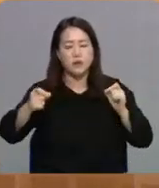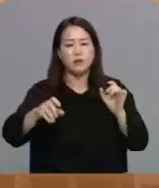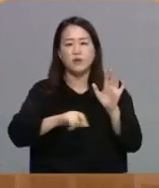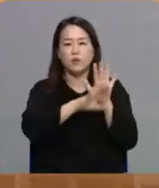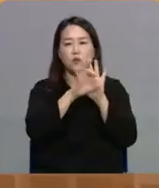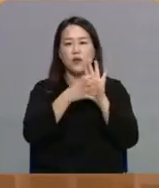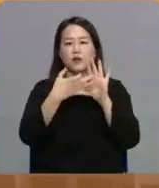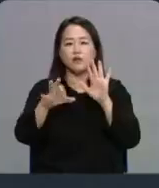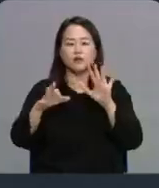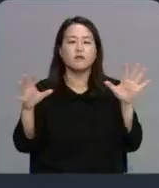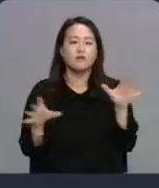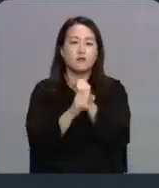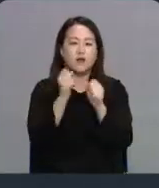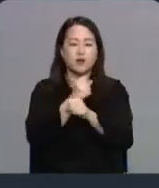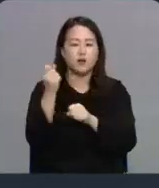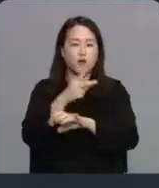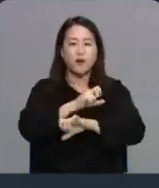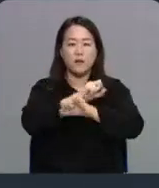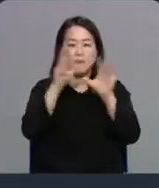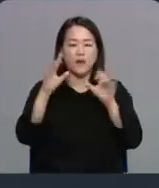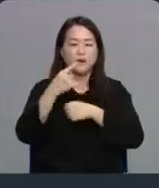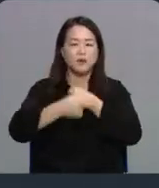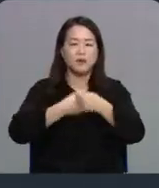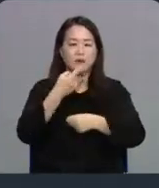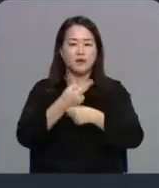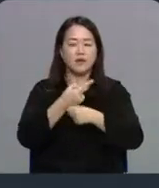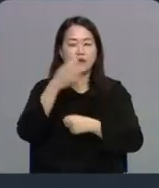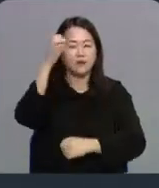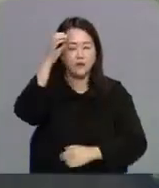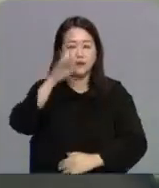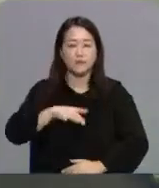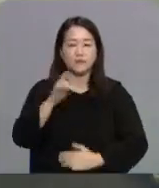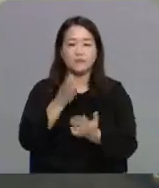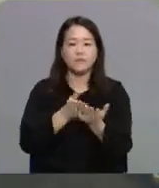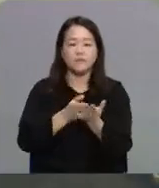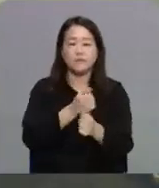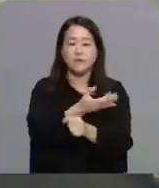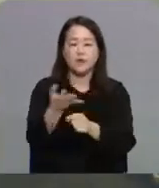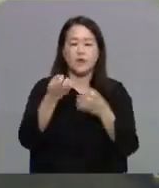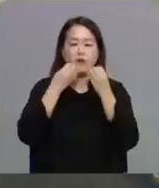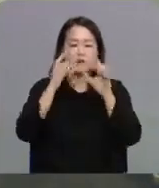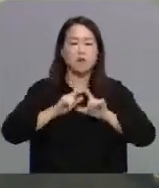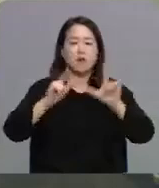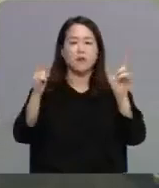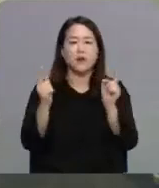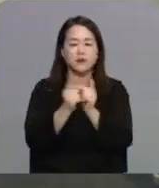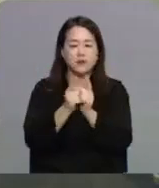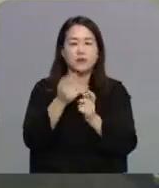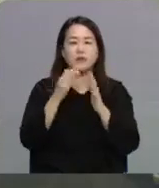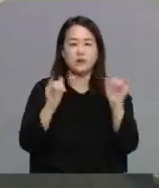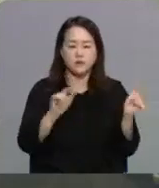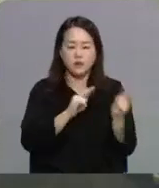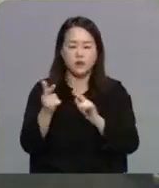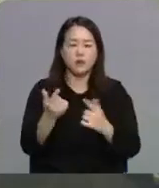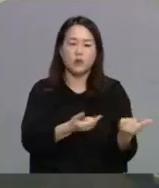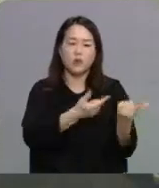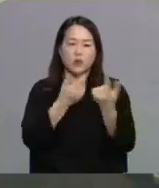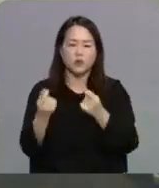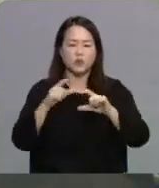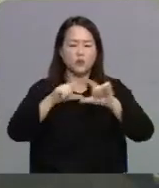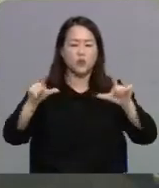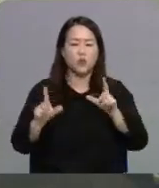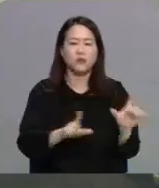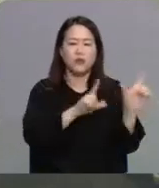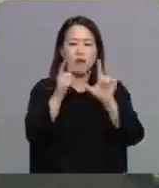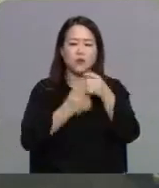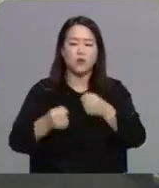종식되고 밝고 힘찬 한 해가 되길 기대해봅니다. 첫 소식입니다. 새해를 맞은 시민들은 하나같이 평범한 일상으로 돌아가고